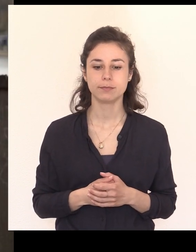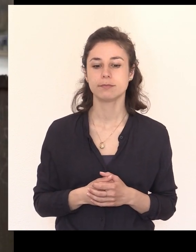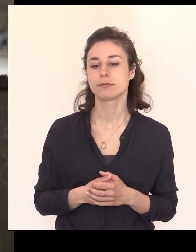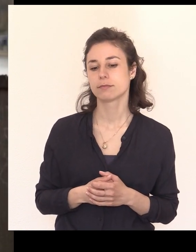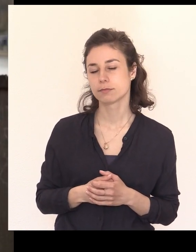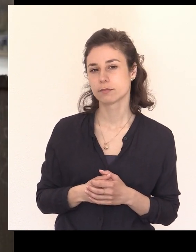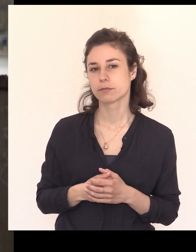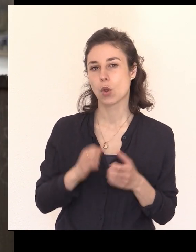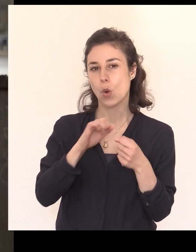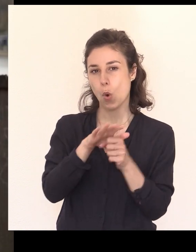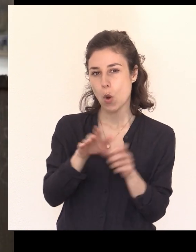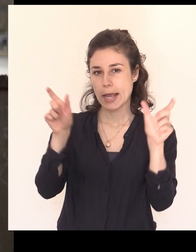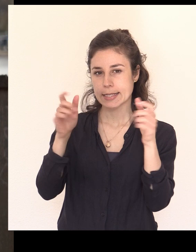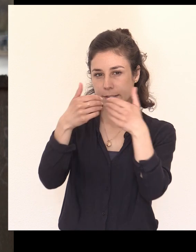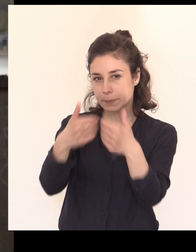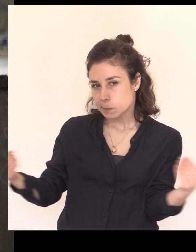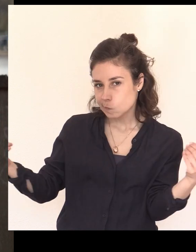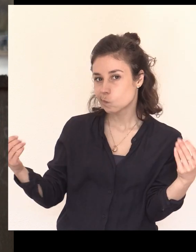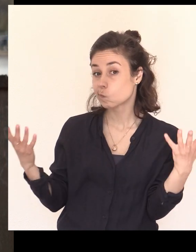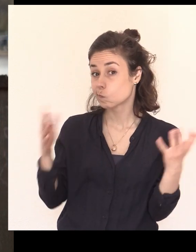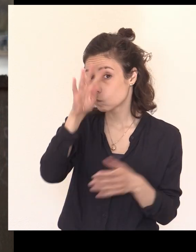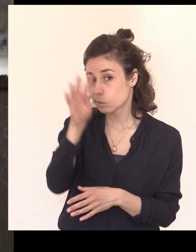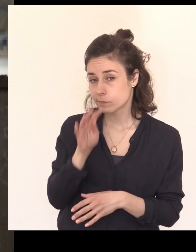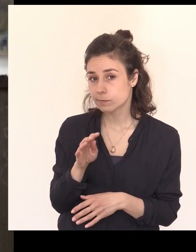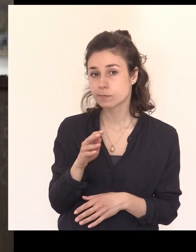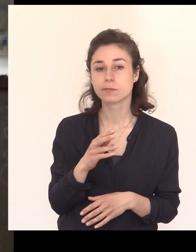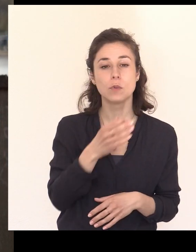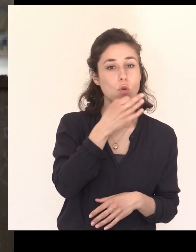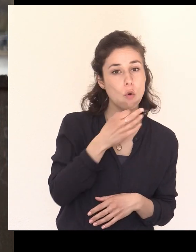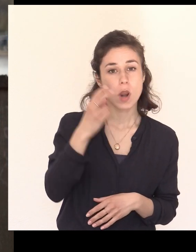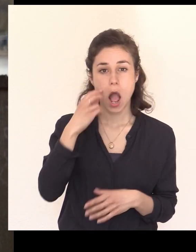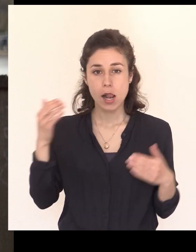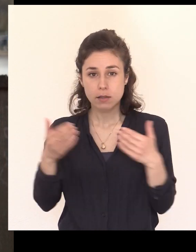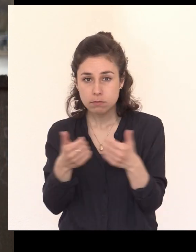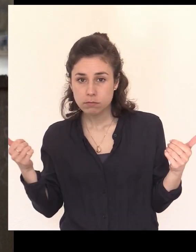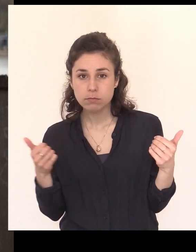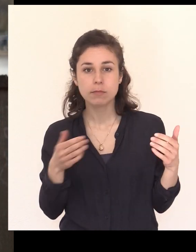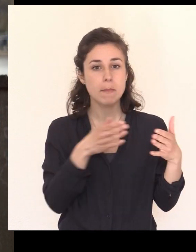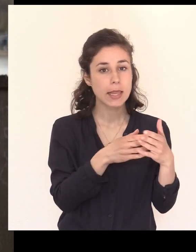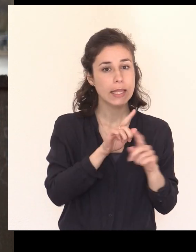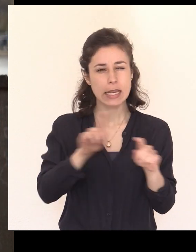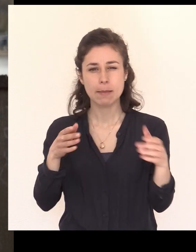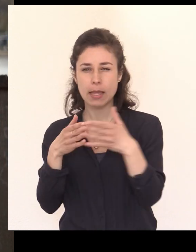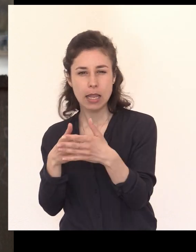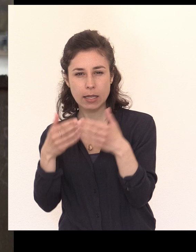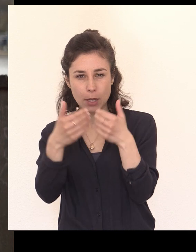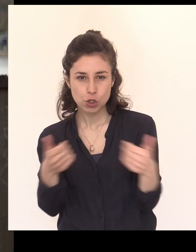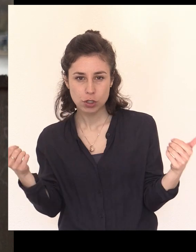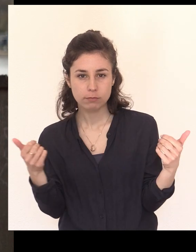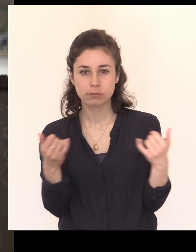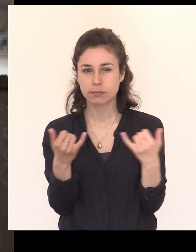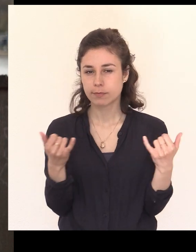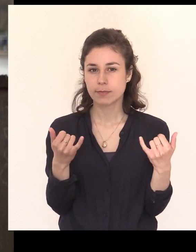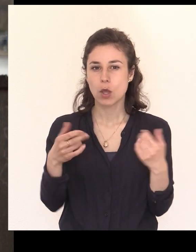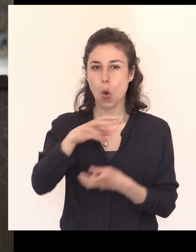Spaltet Corona die Gesellschaft? Jung gegen alt? Behinderte Menschen gegen nicht behinderte Menschen? Wie umgehen